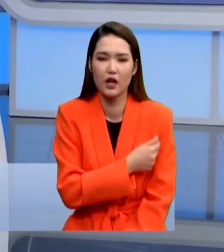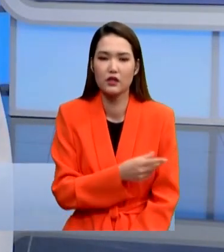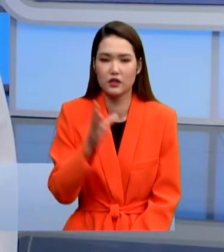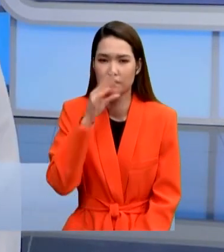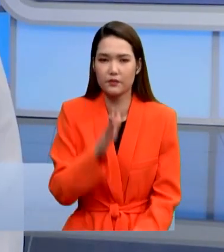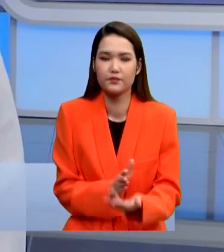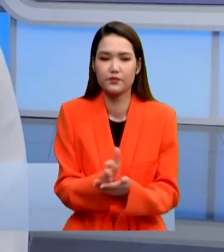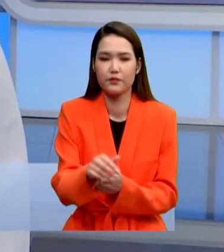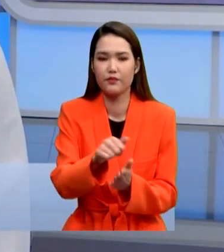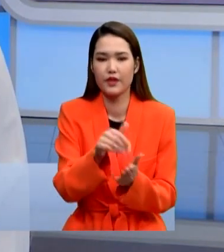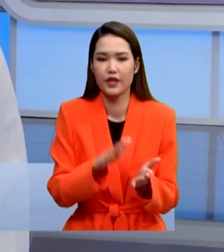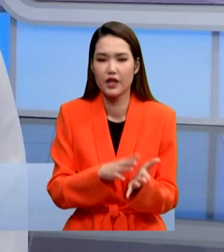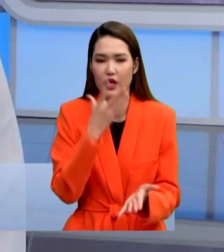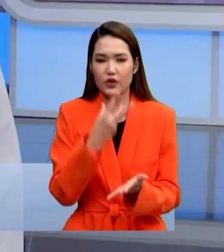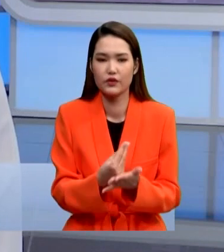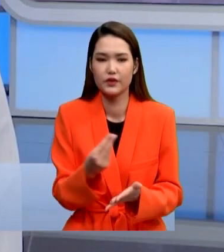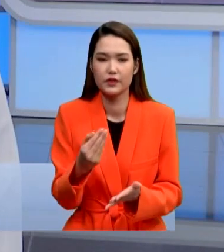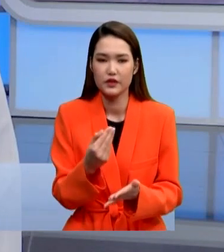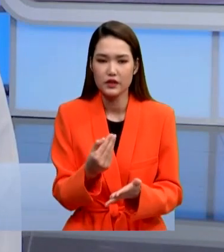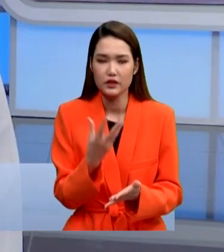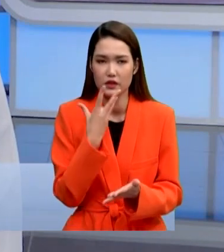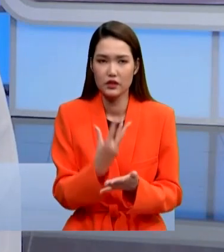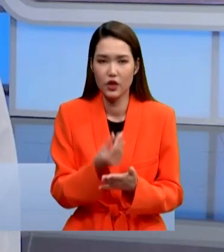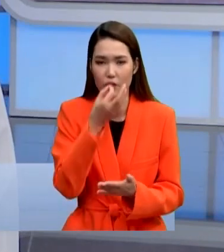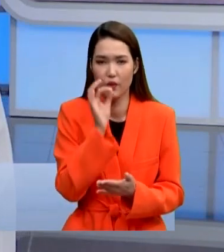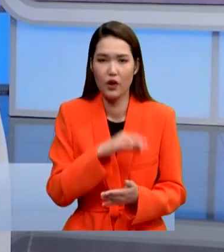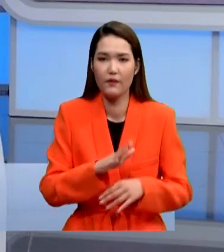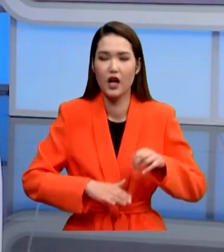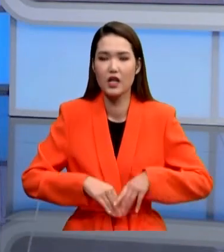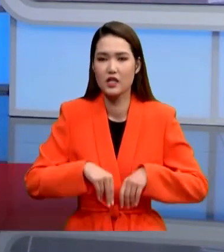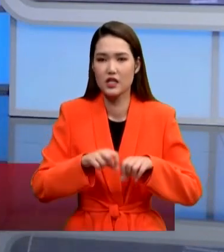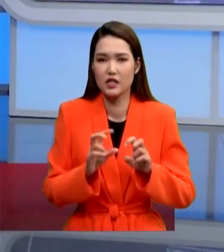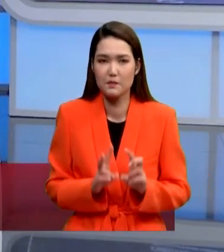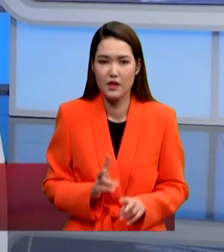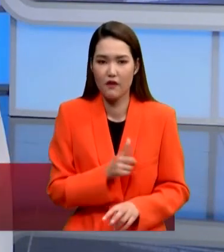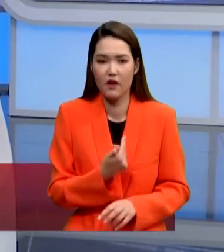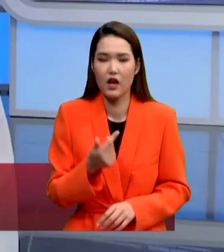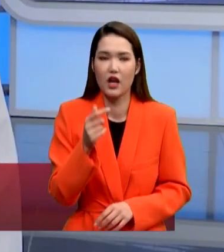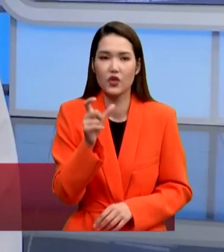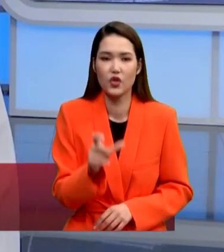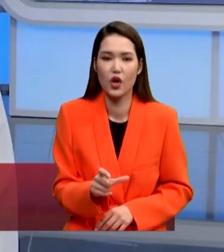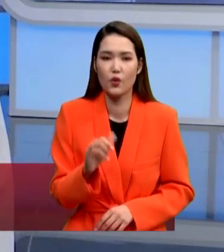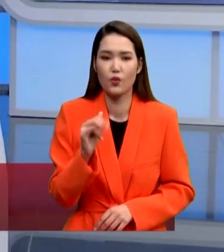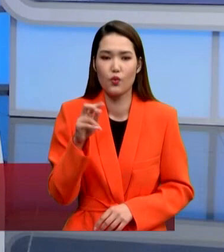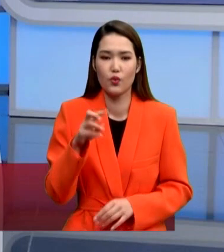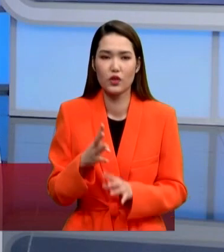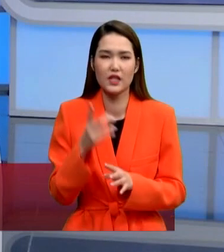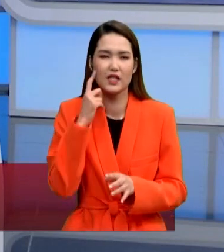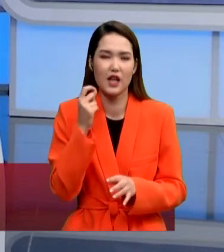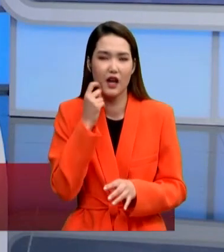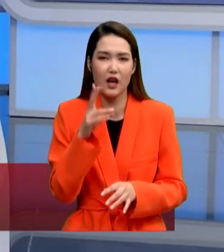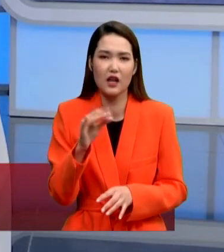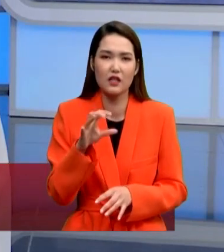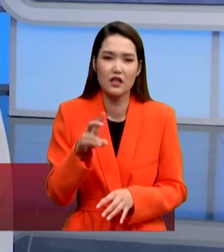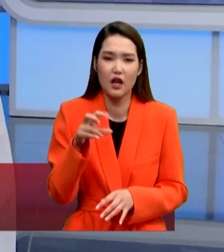напрямую записаться к своему профильному специалисту. То есть человек, состоящий на учете с сахарным диабетом,